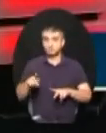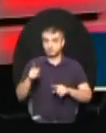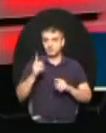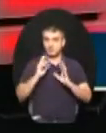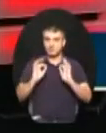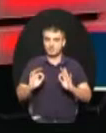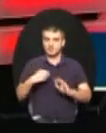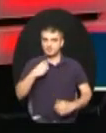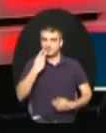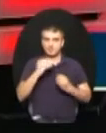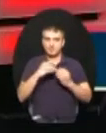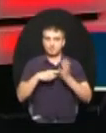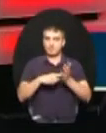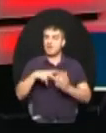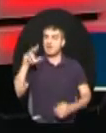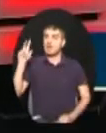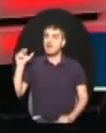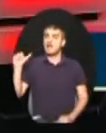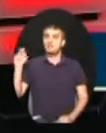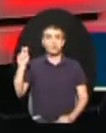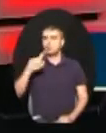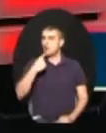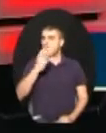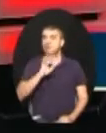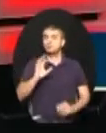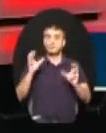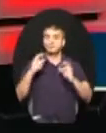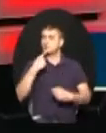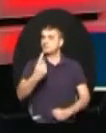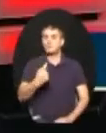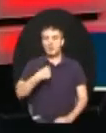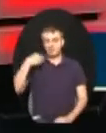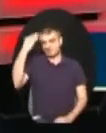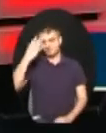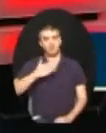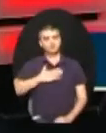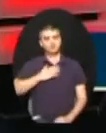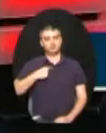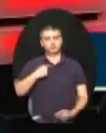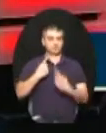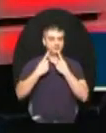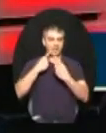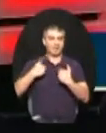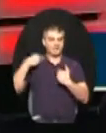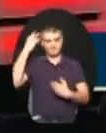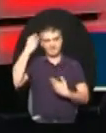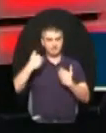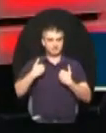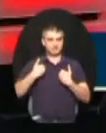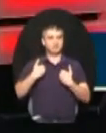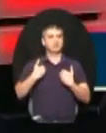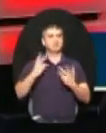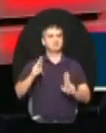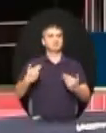זאת האמת. ואני אגיד דוגמה, איימן עודה עד עכשיו לא התבטא בטלוויזיה ואמר שאני פלסטיני ויש לי שיח פלסטיני ויש